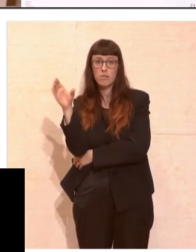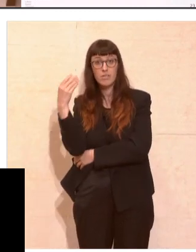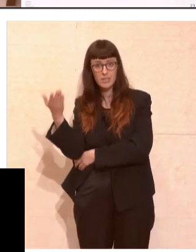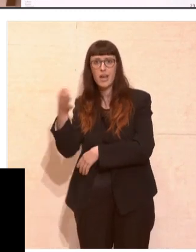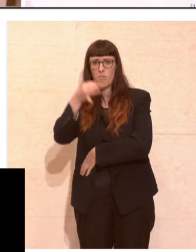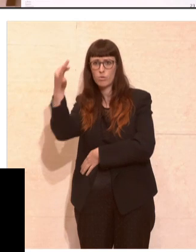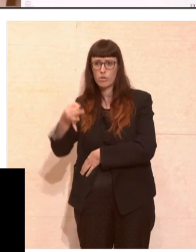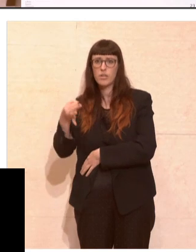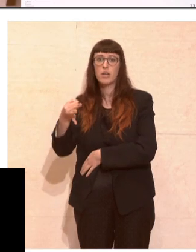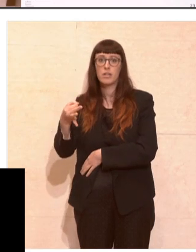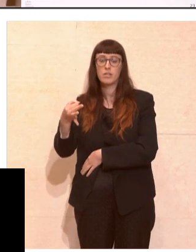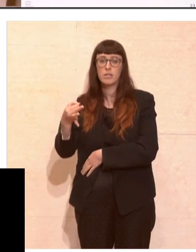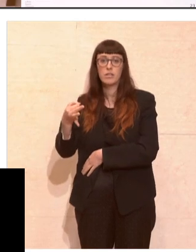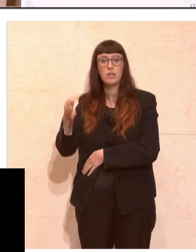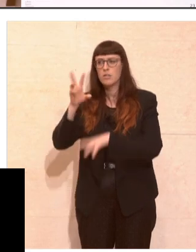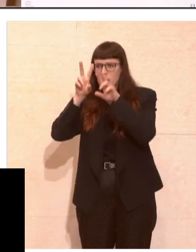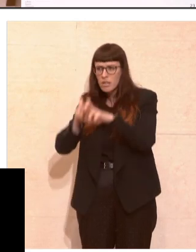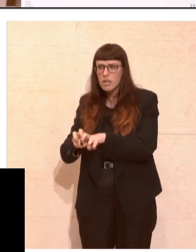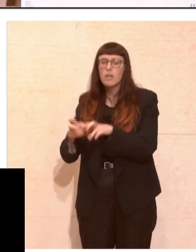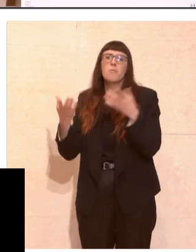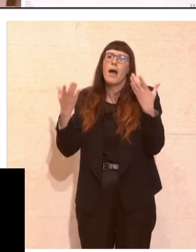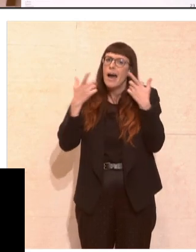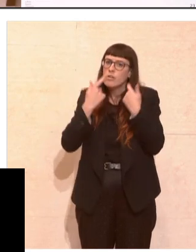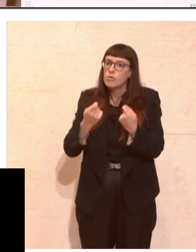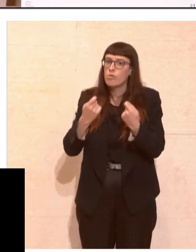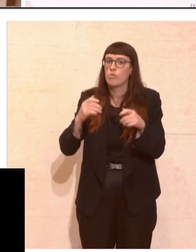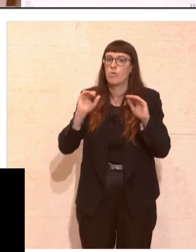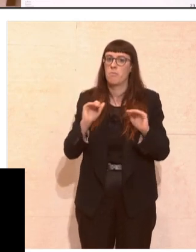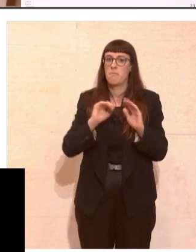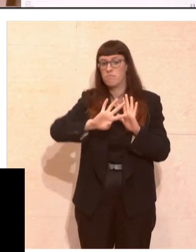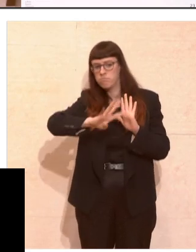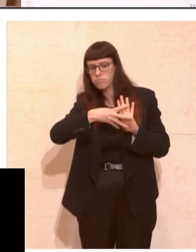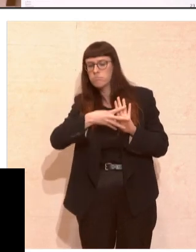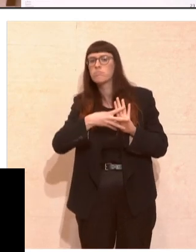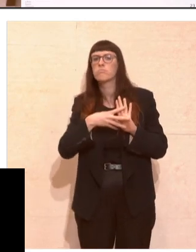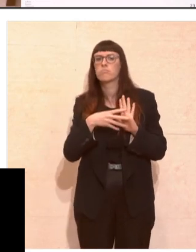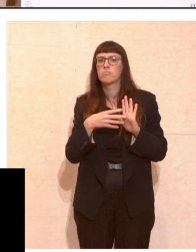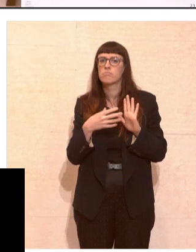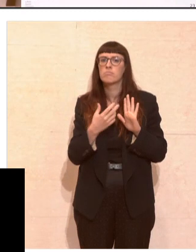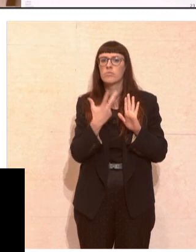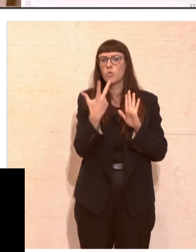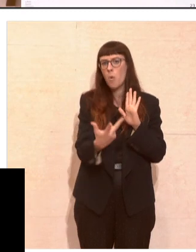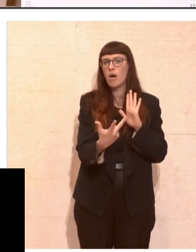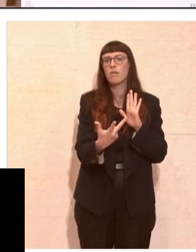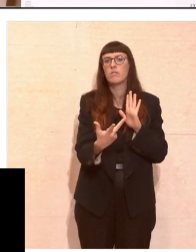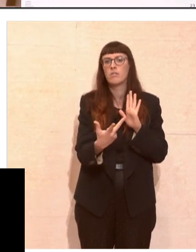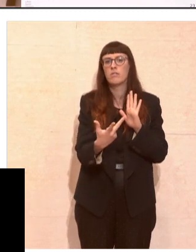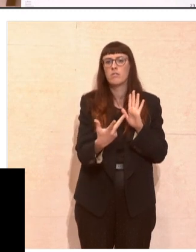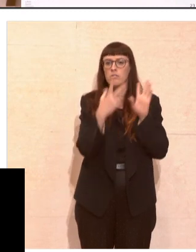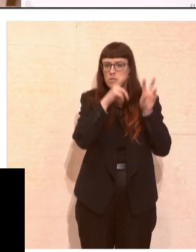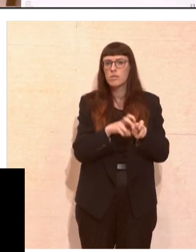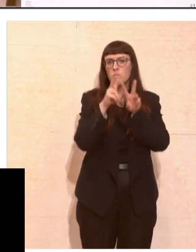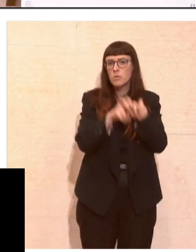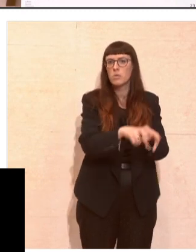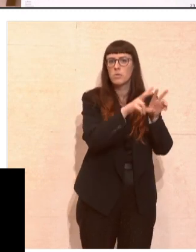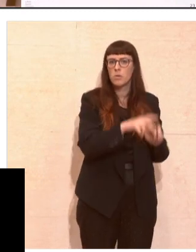Toutefois, il faut avoir un certain bémol, étant donné que les mesures, c'est seulement 3 études là, qui ont pu être compilées par rapport à ça.